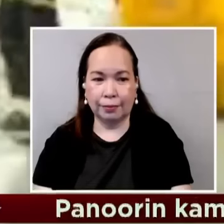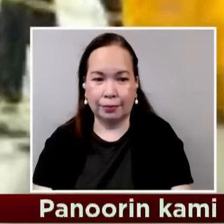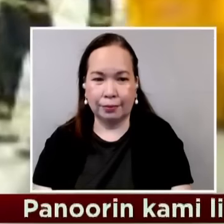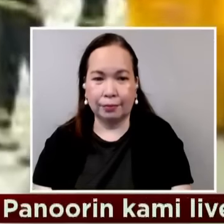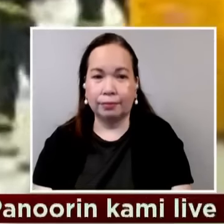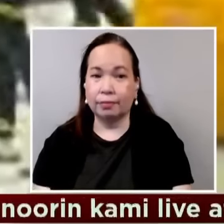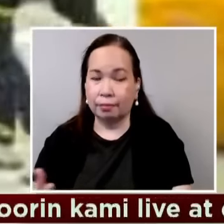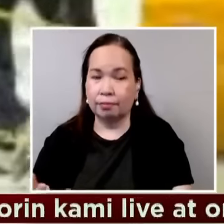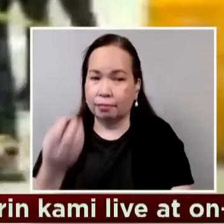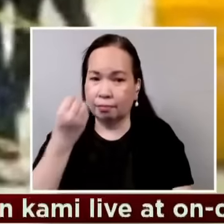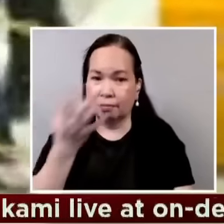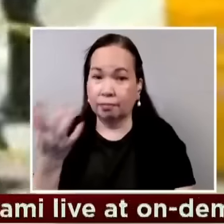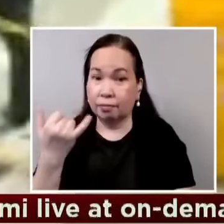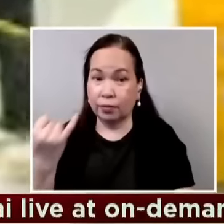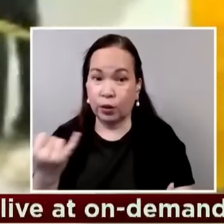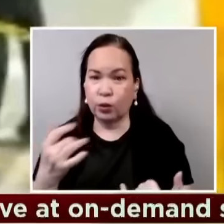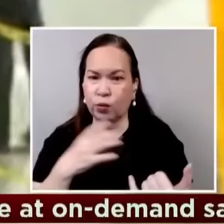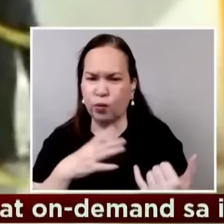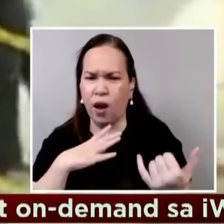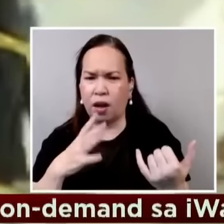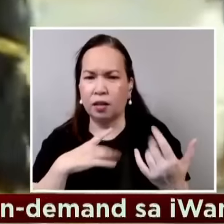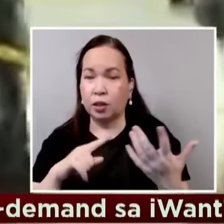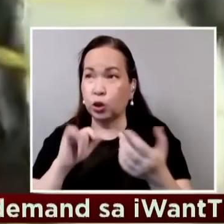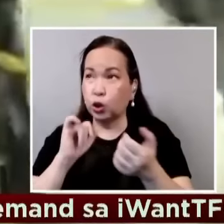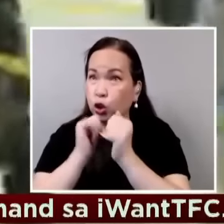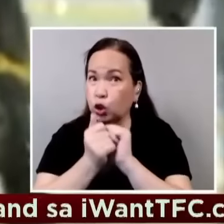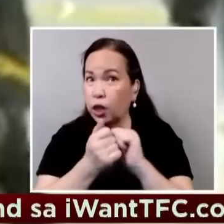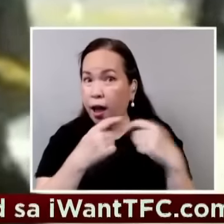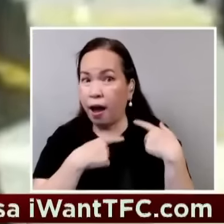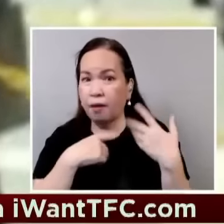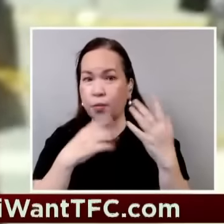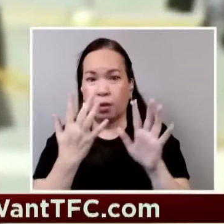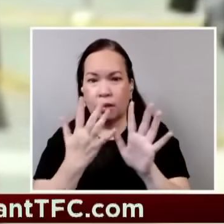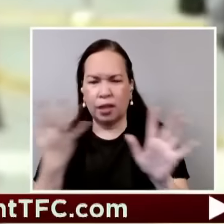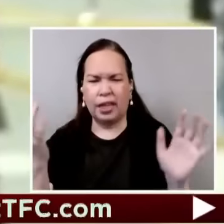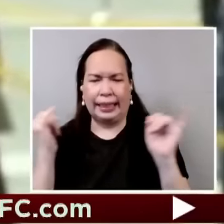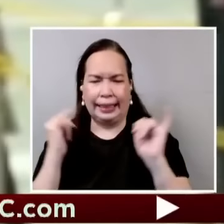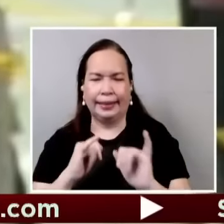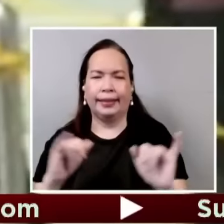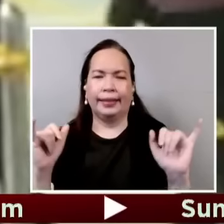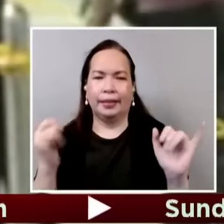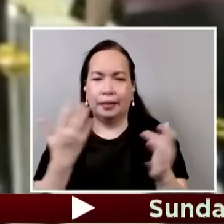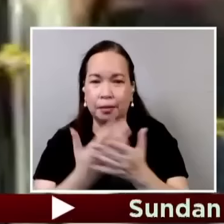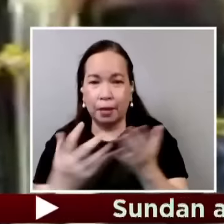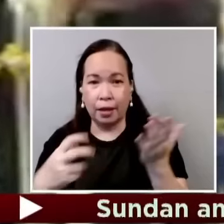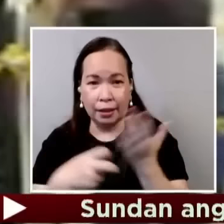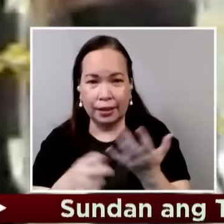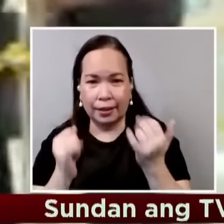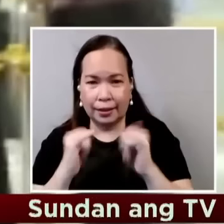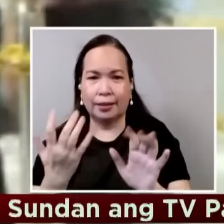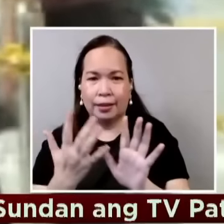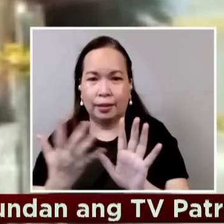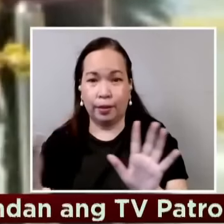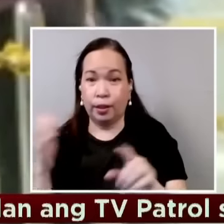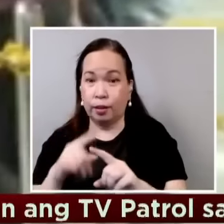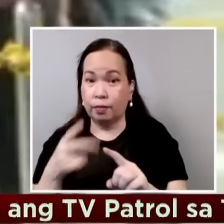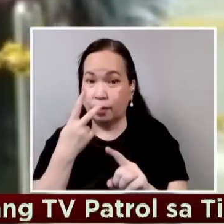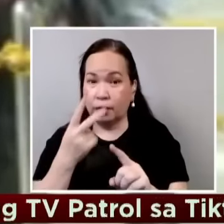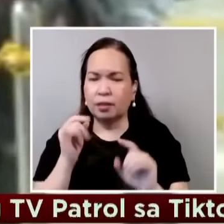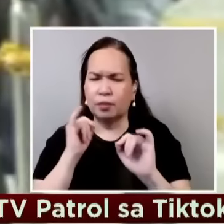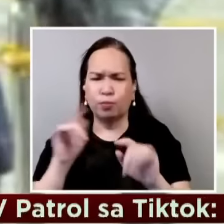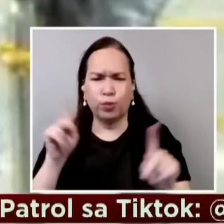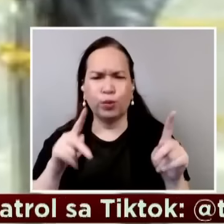Bernadette, sa ngayon ay wala pa namang mangyayaring pagbabago pagdating sa pila at pagbili ng ticket dito sa MRT 3. Pero nakikita mo ngayon, karamihan sa